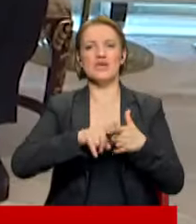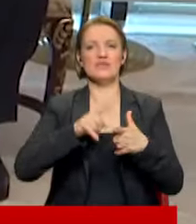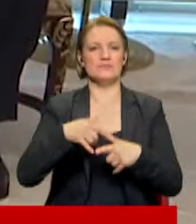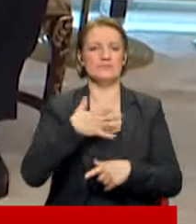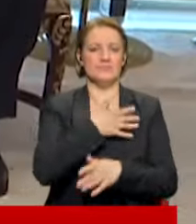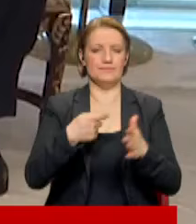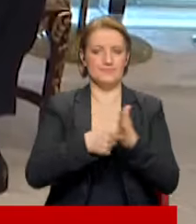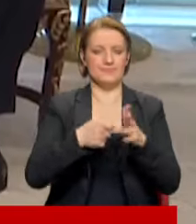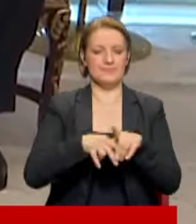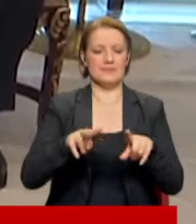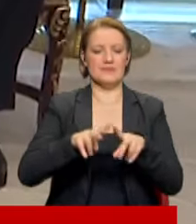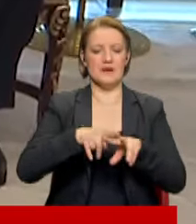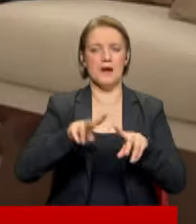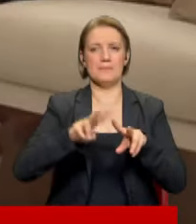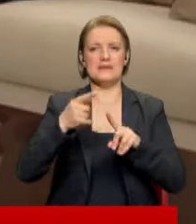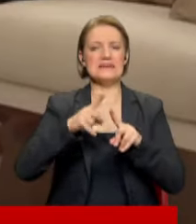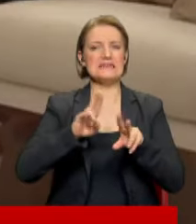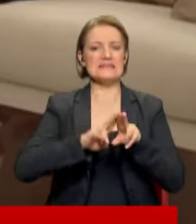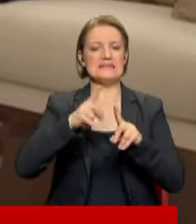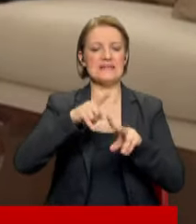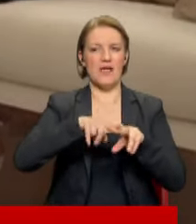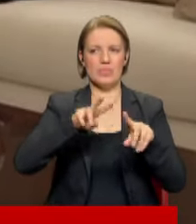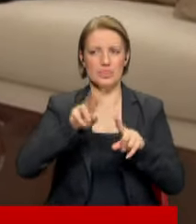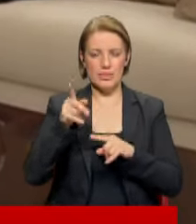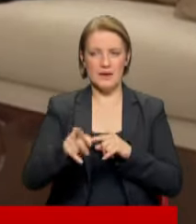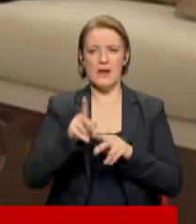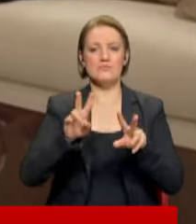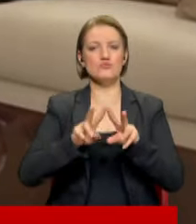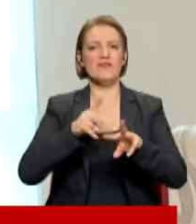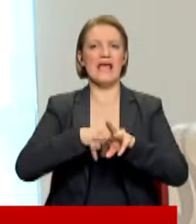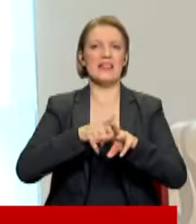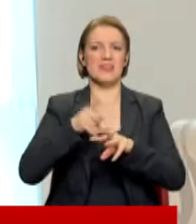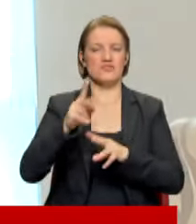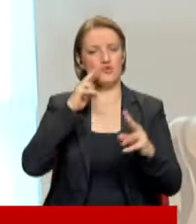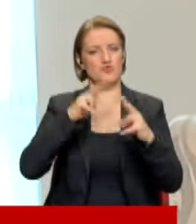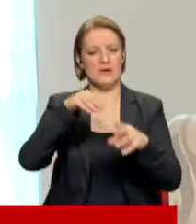de CHP adına Namık'tan AK Parti ad adına da genel başkan vekili Mustafa Elitaş yer alacak görüşmede